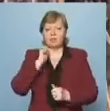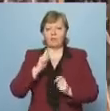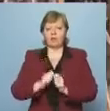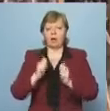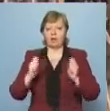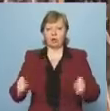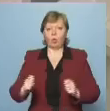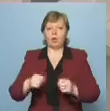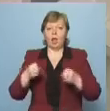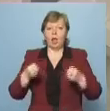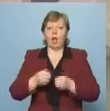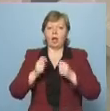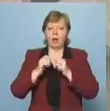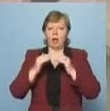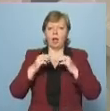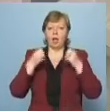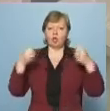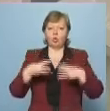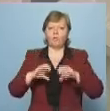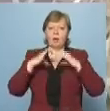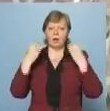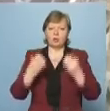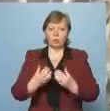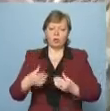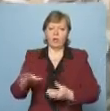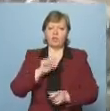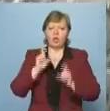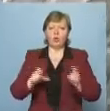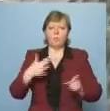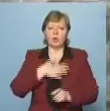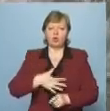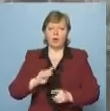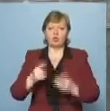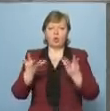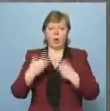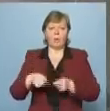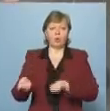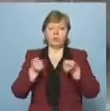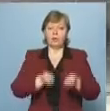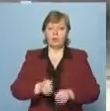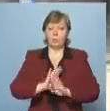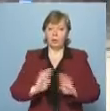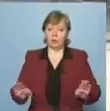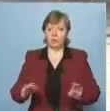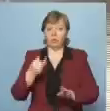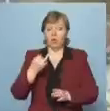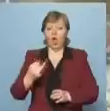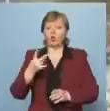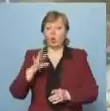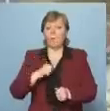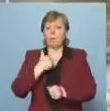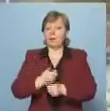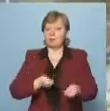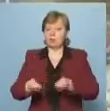крытый ледовый каток. Еще в начале декабря строители переживали, что необходимое оборудование не успеют привезти в Ижевск. Однако президент помог